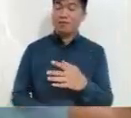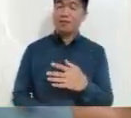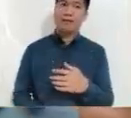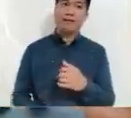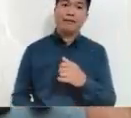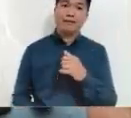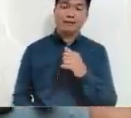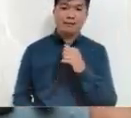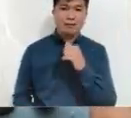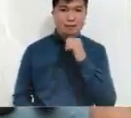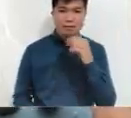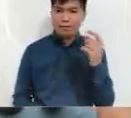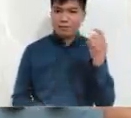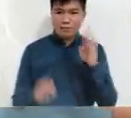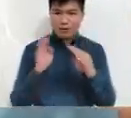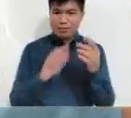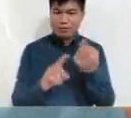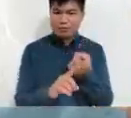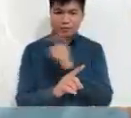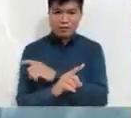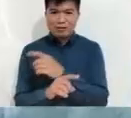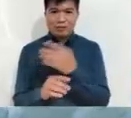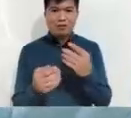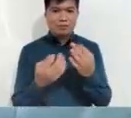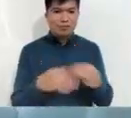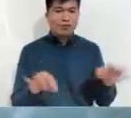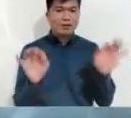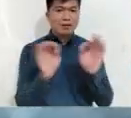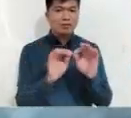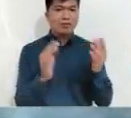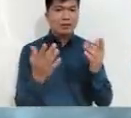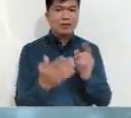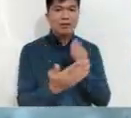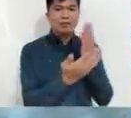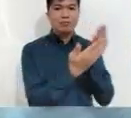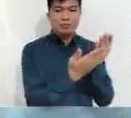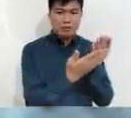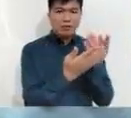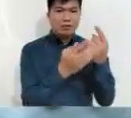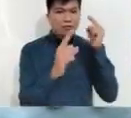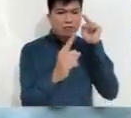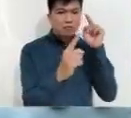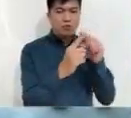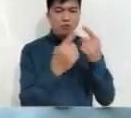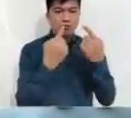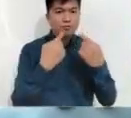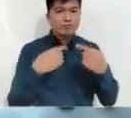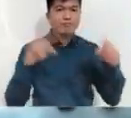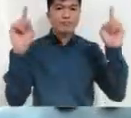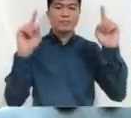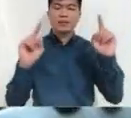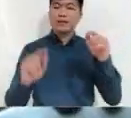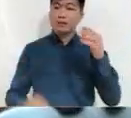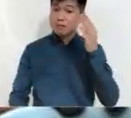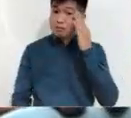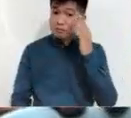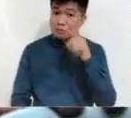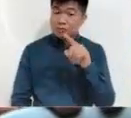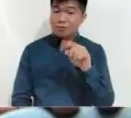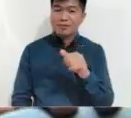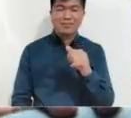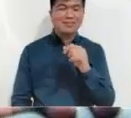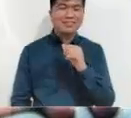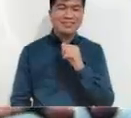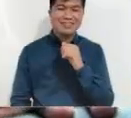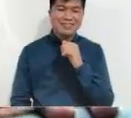just that saan ka magtatapos at kung saan ang goal mo, di ba? So alam mo yon, talagang hindi siya, no? Hindi, for me,